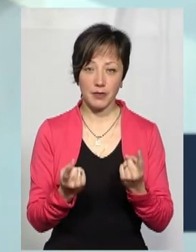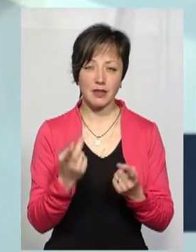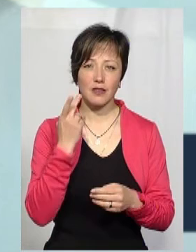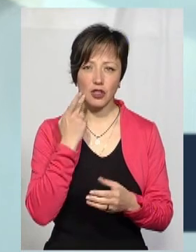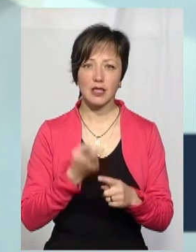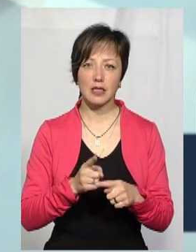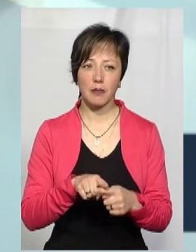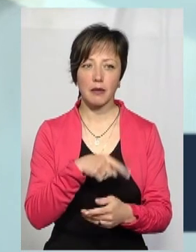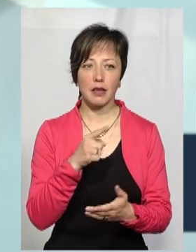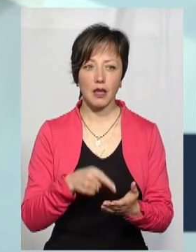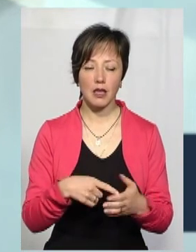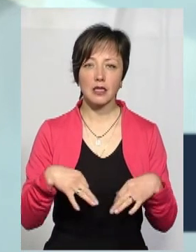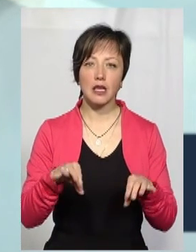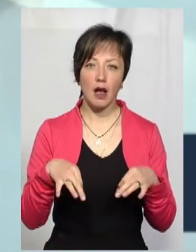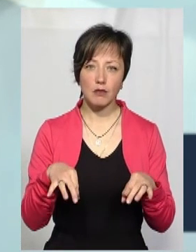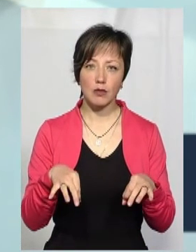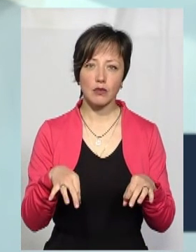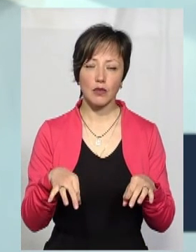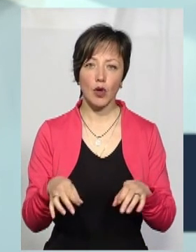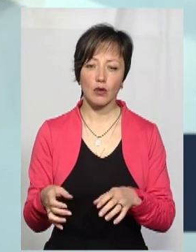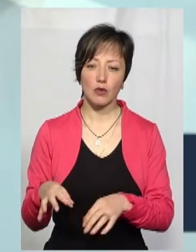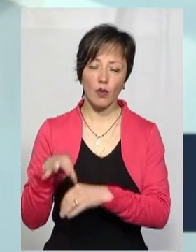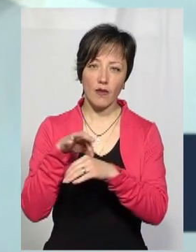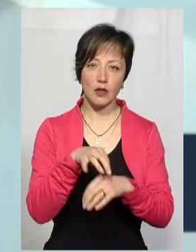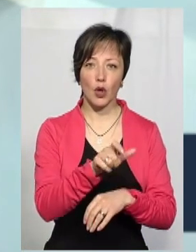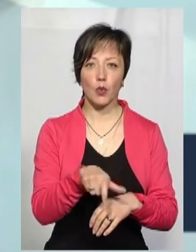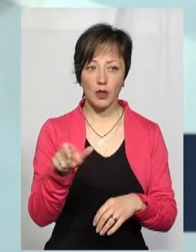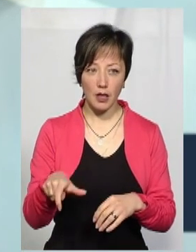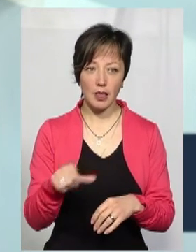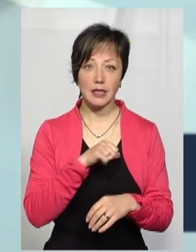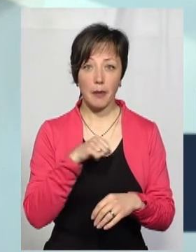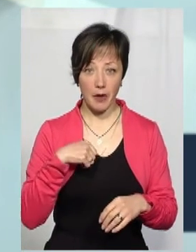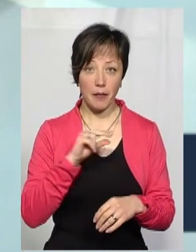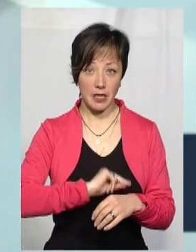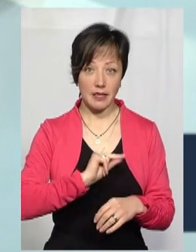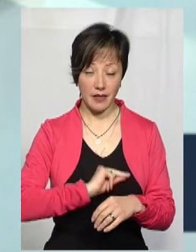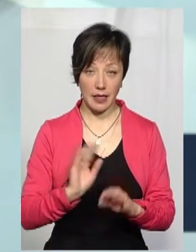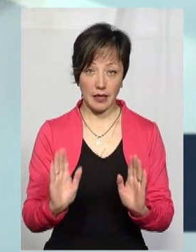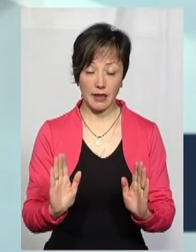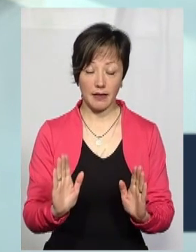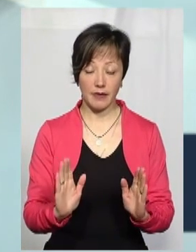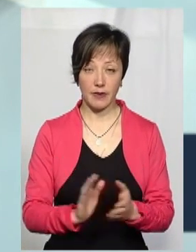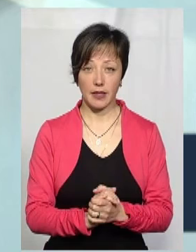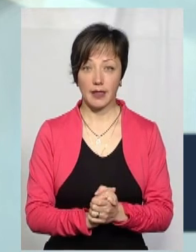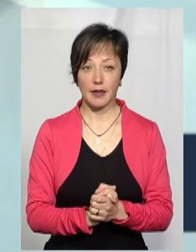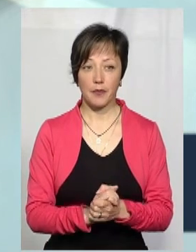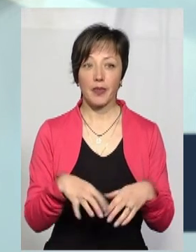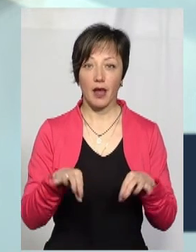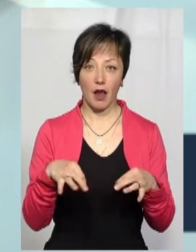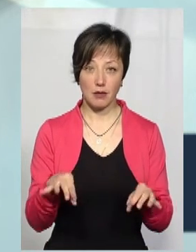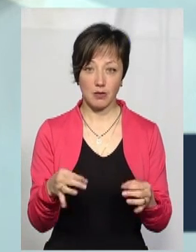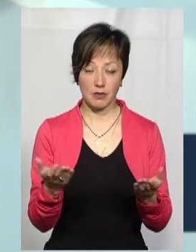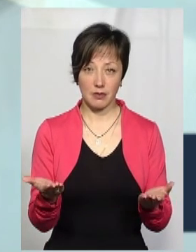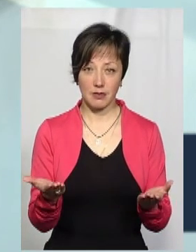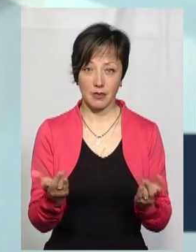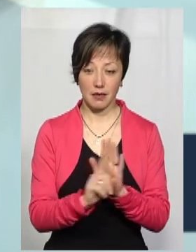ну, завжди це питання з транспортом, з доставкою людей, ну, по-перше, і самих працівників, тому що транспорт же ж